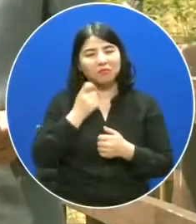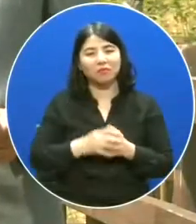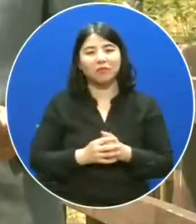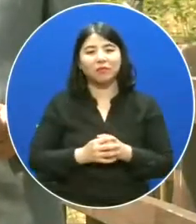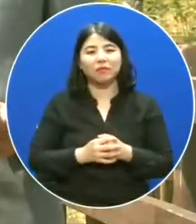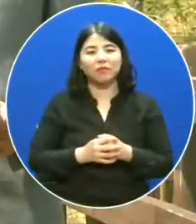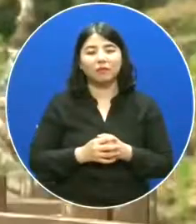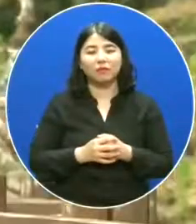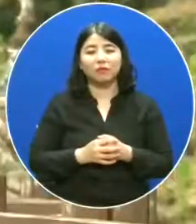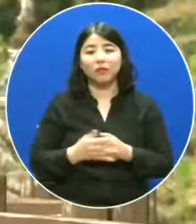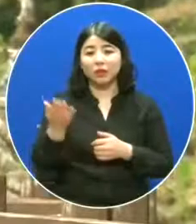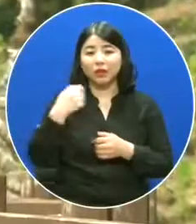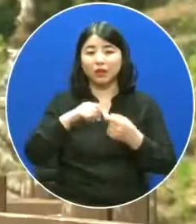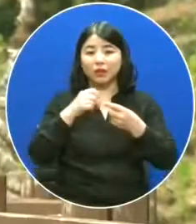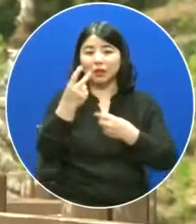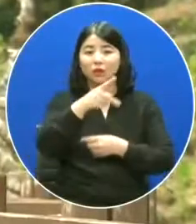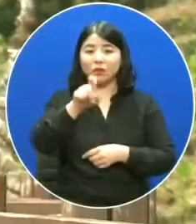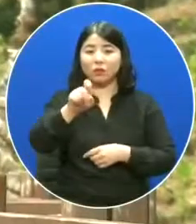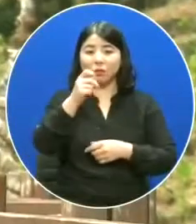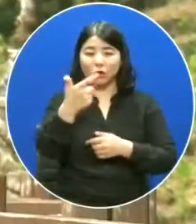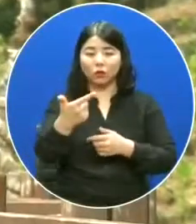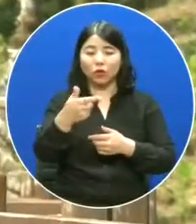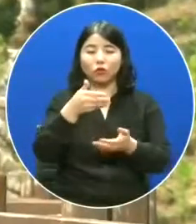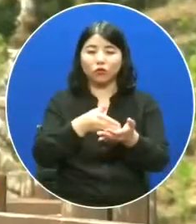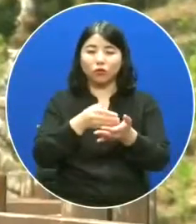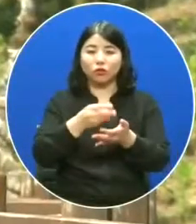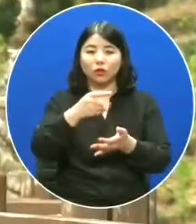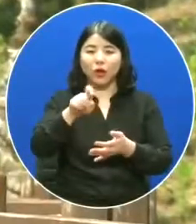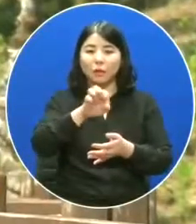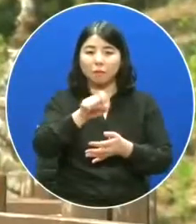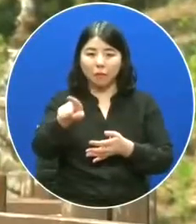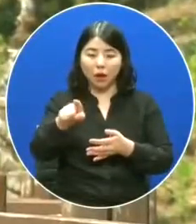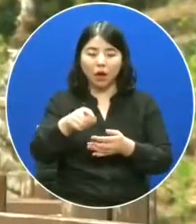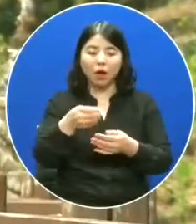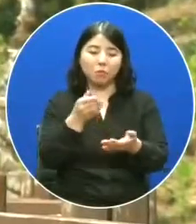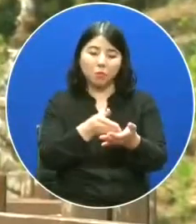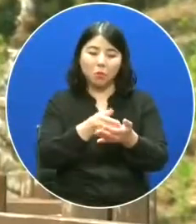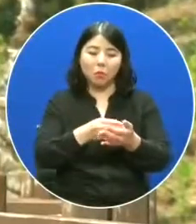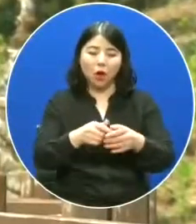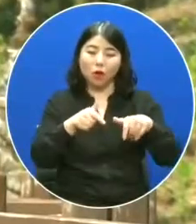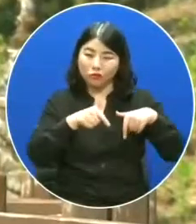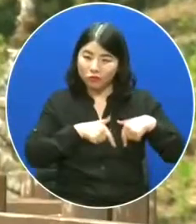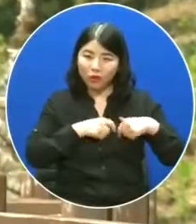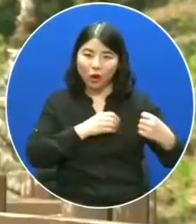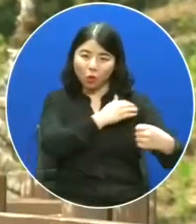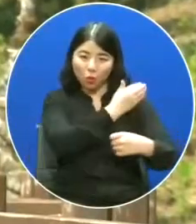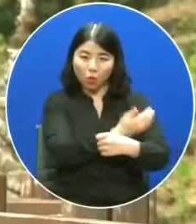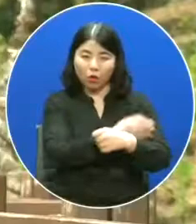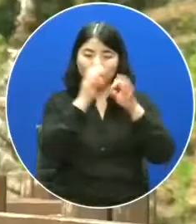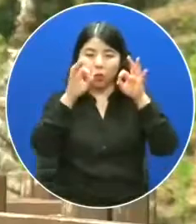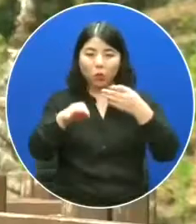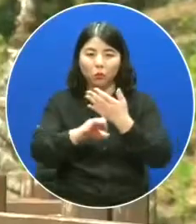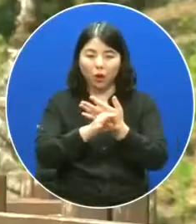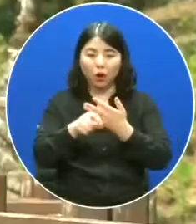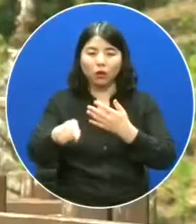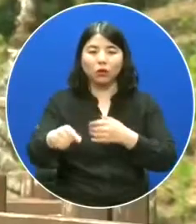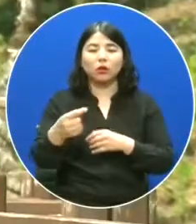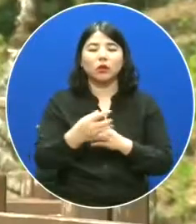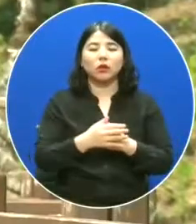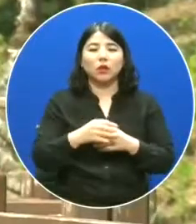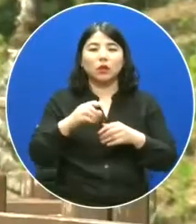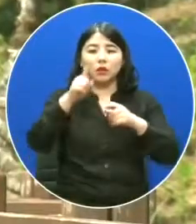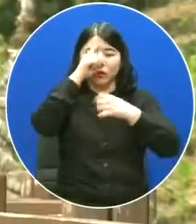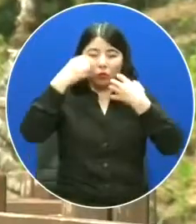합니다. 지난 2016년 뉴스타파가 보도한 훈장과 권력을 보면 1948년 정부 수립